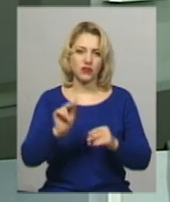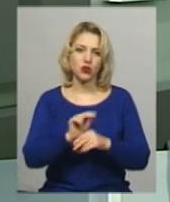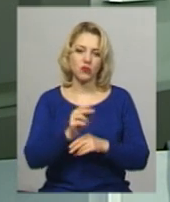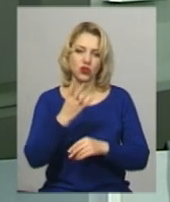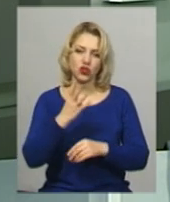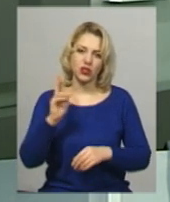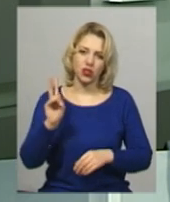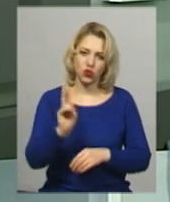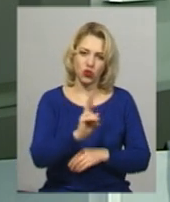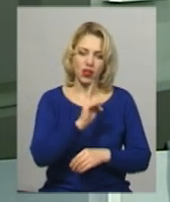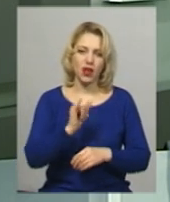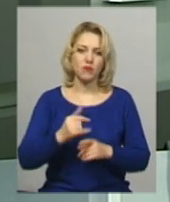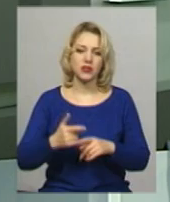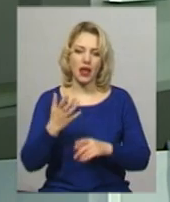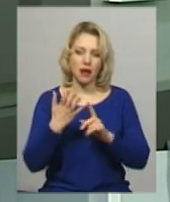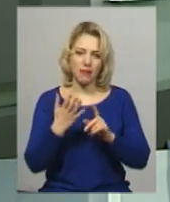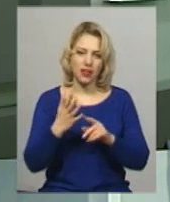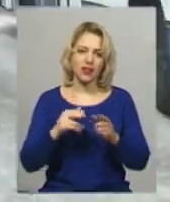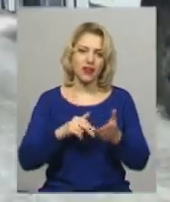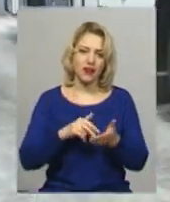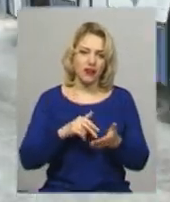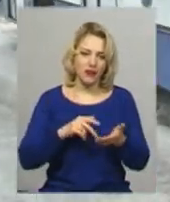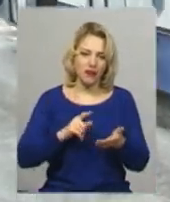4 тролейбуси, 5-й вийшов на свій перший рейс сьогодні.